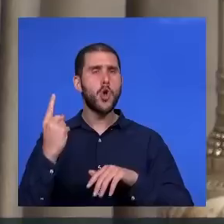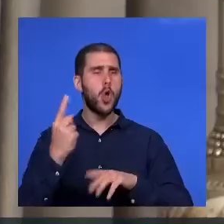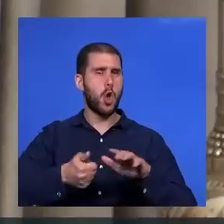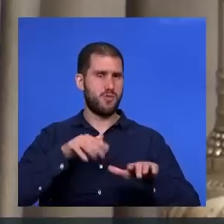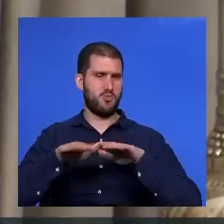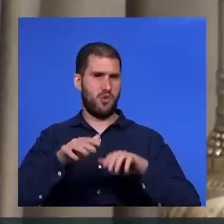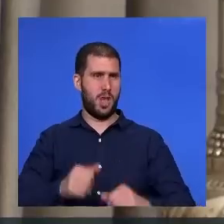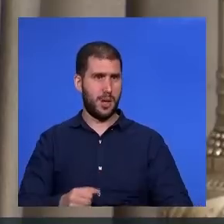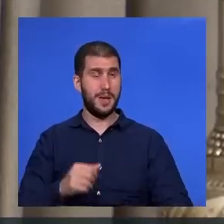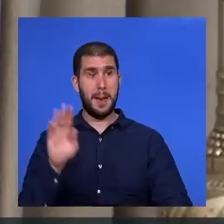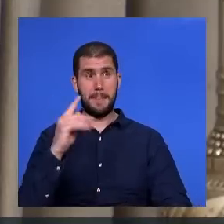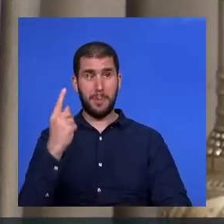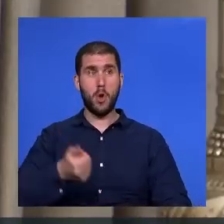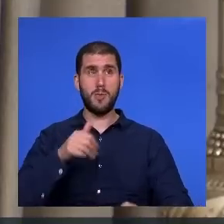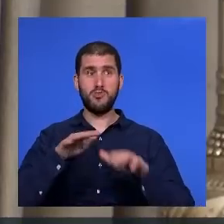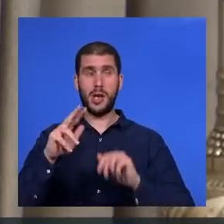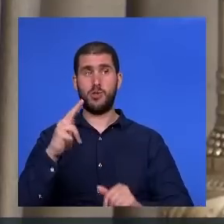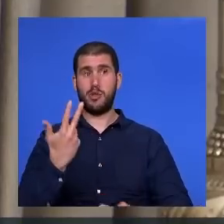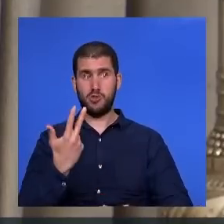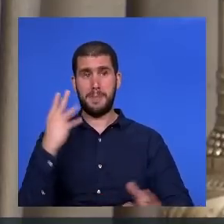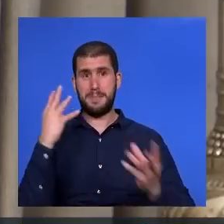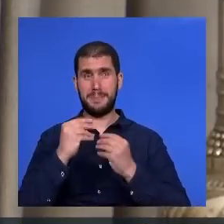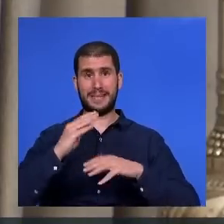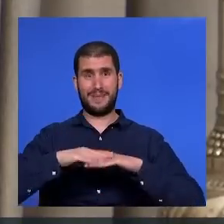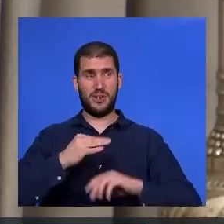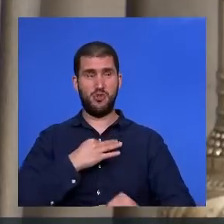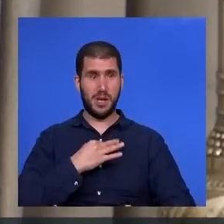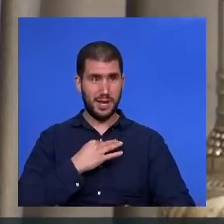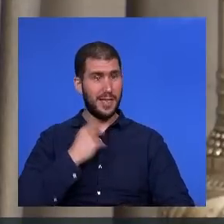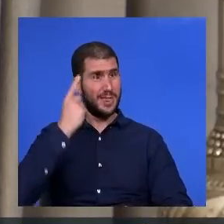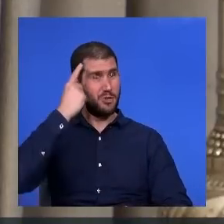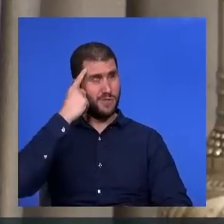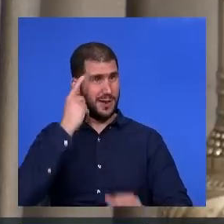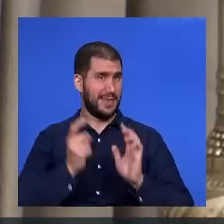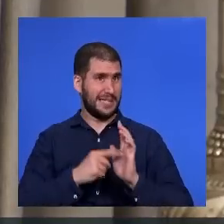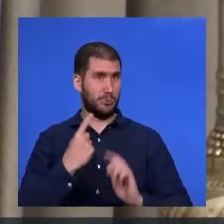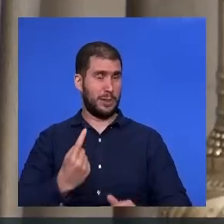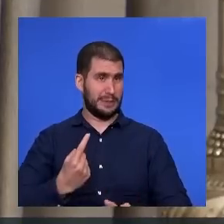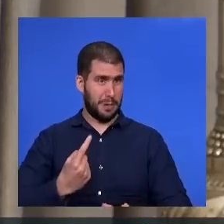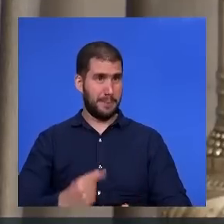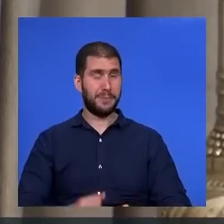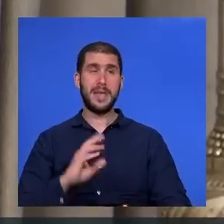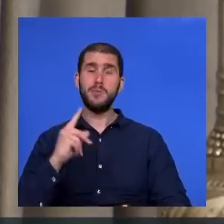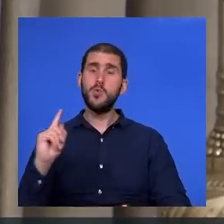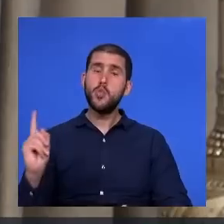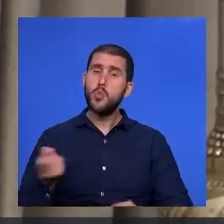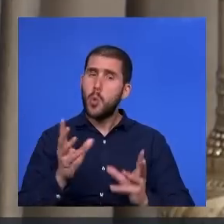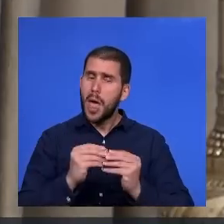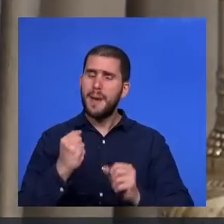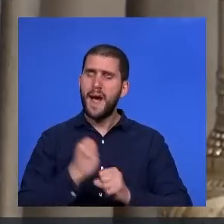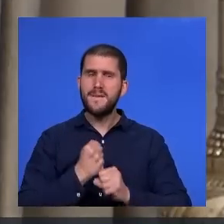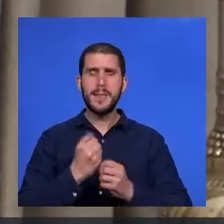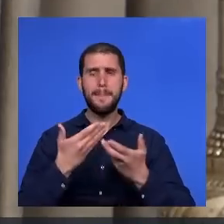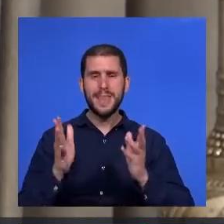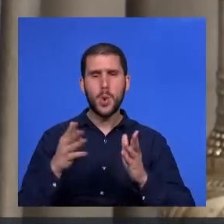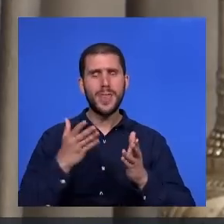ממשלה. נתניהו ראש הממשלה השלישי מאז כניסתי לתפקיד, תחשבי על הנסיבות הללו. עם כולם עבדתי בפתיחות